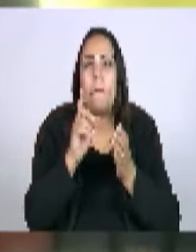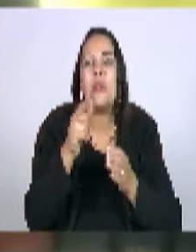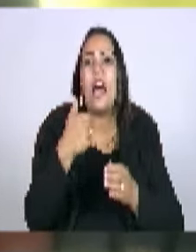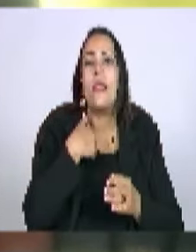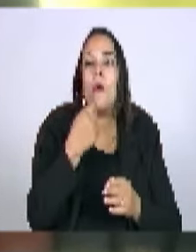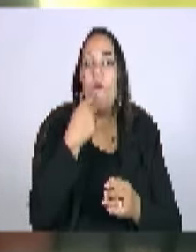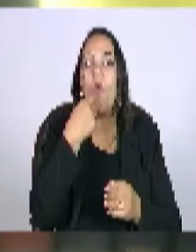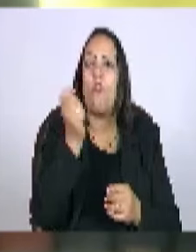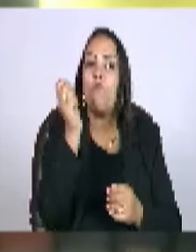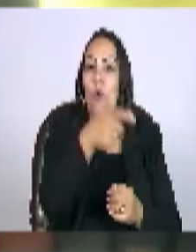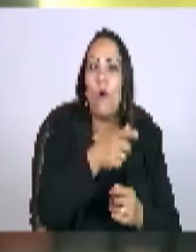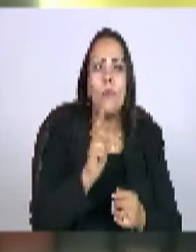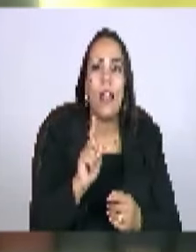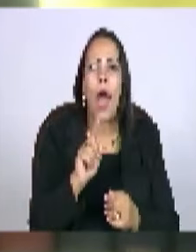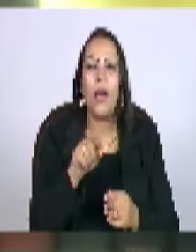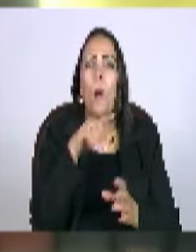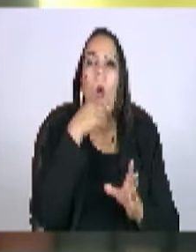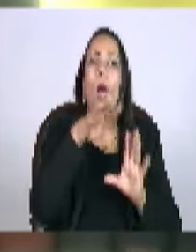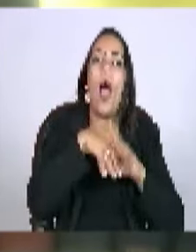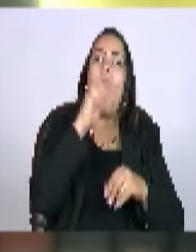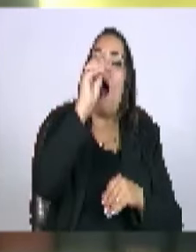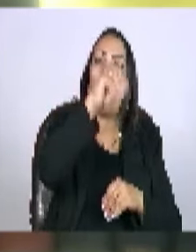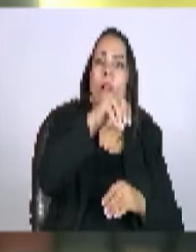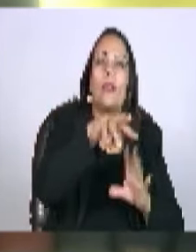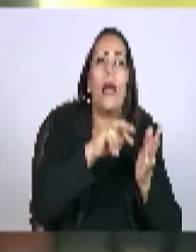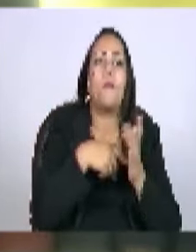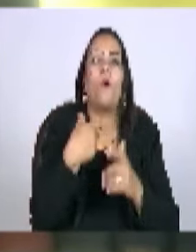منه بشكل مباشر انه يعمل كده